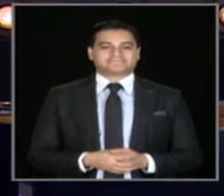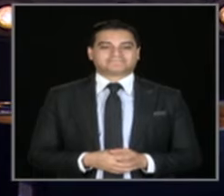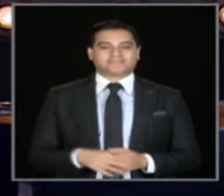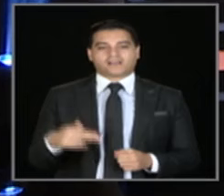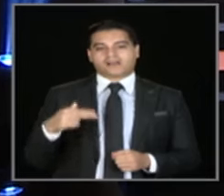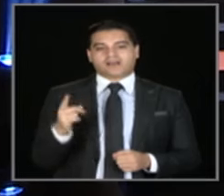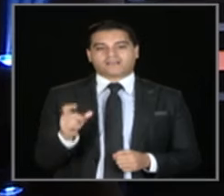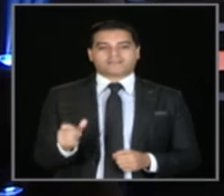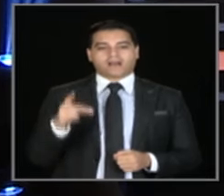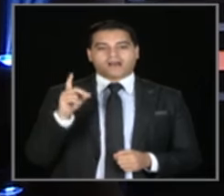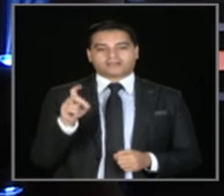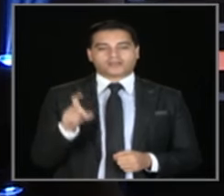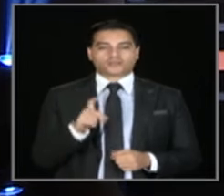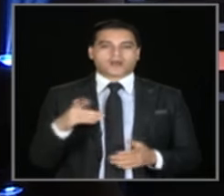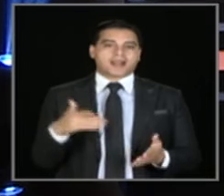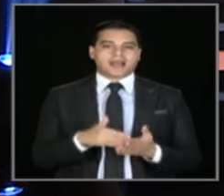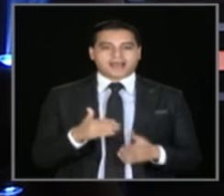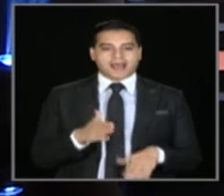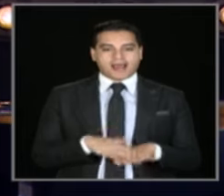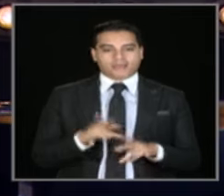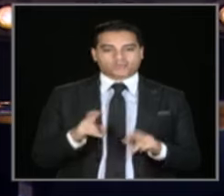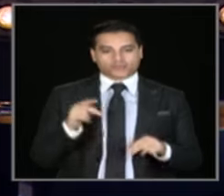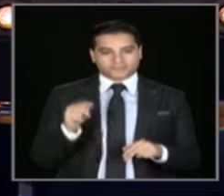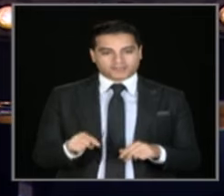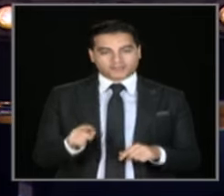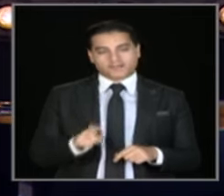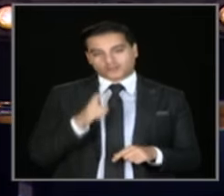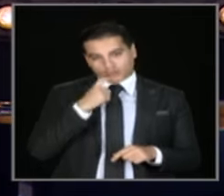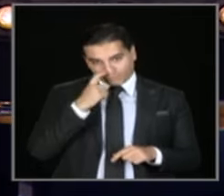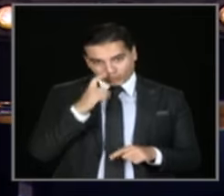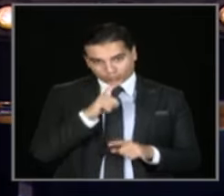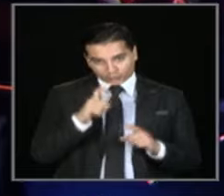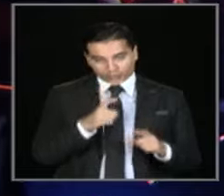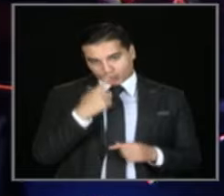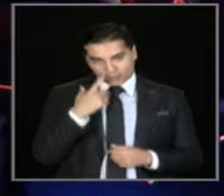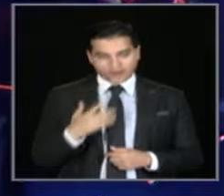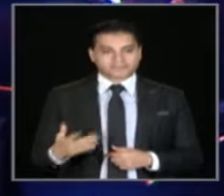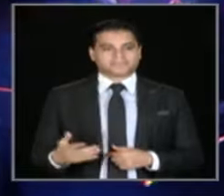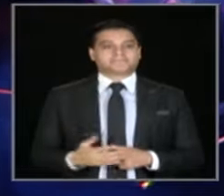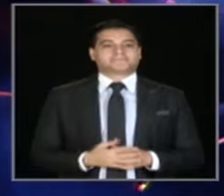غرناطة، آخر سؤال ليكو في الموسم ده. فنون، والسؤال هو